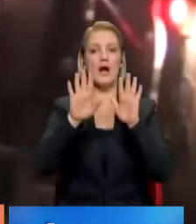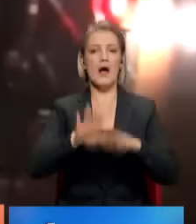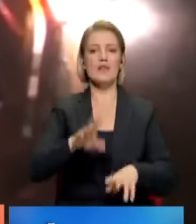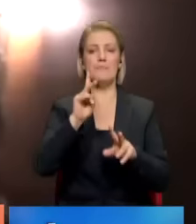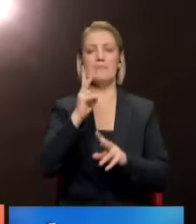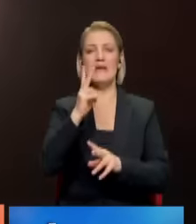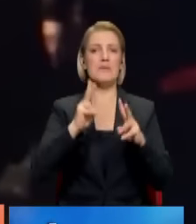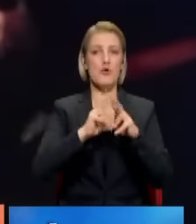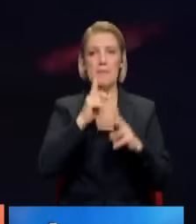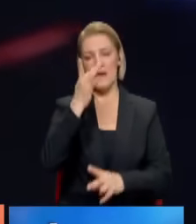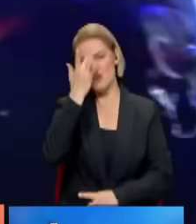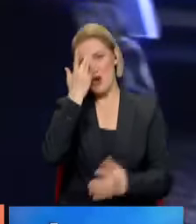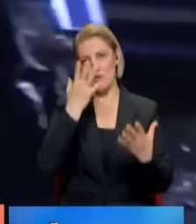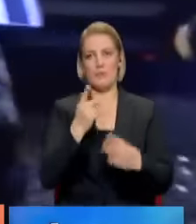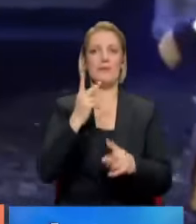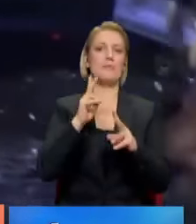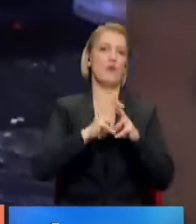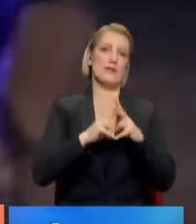bir polis yaralandı.